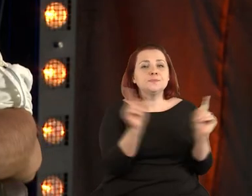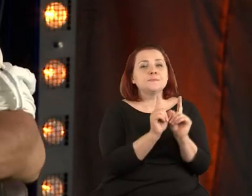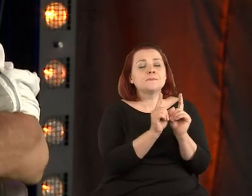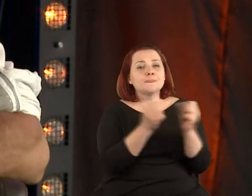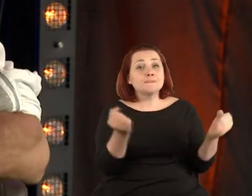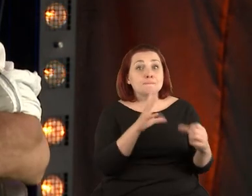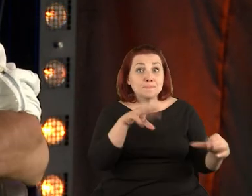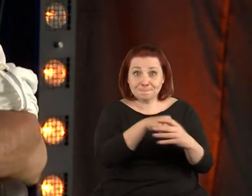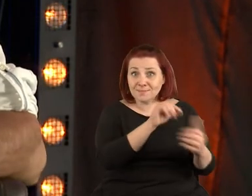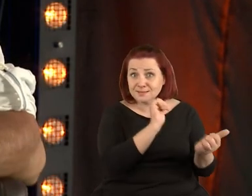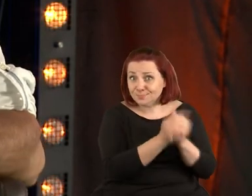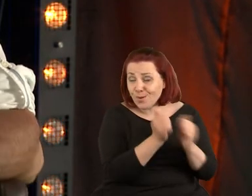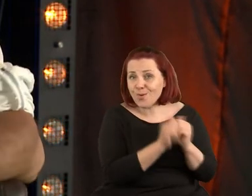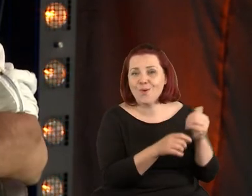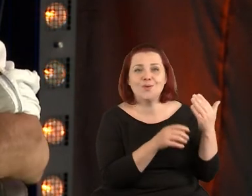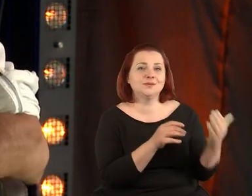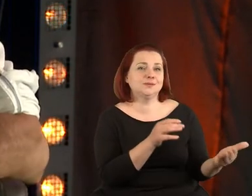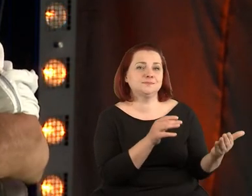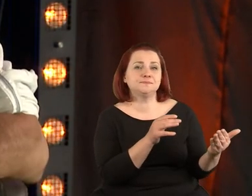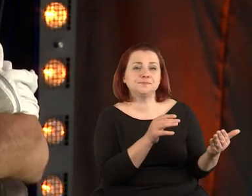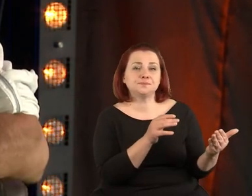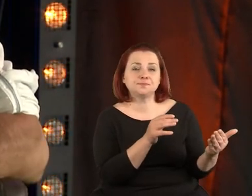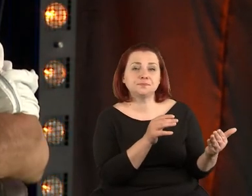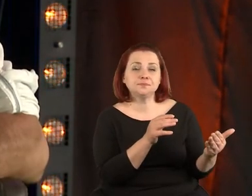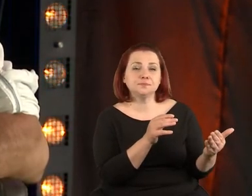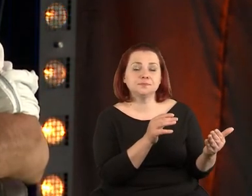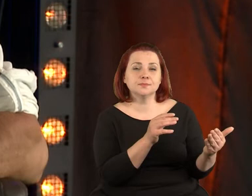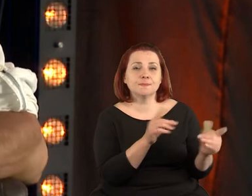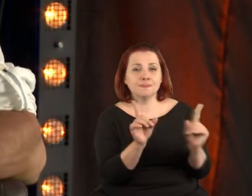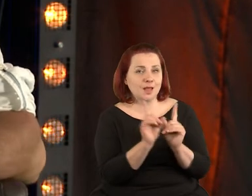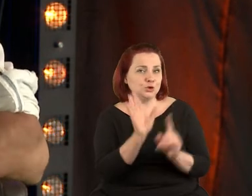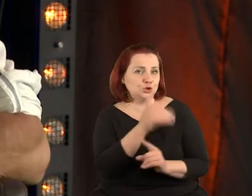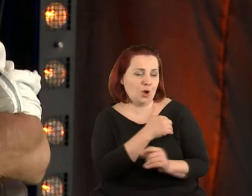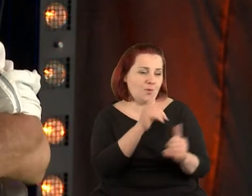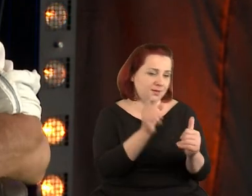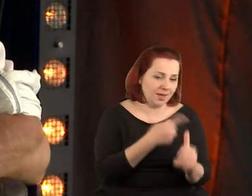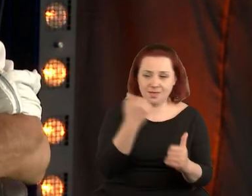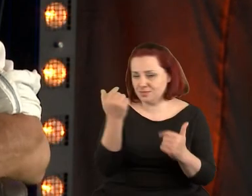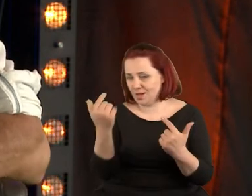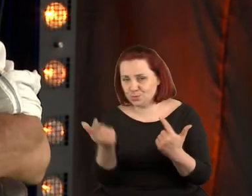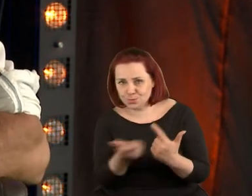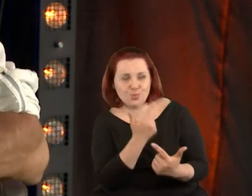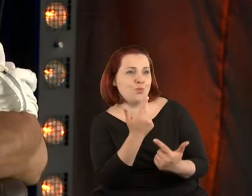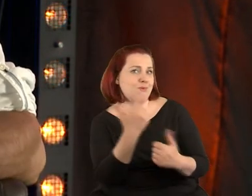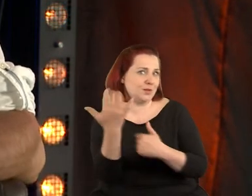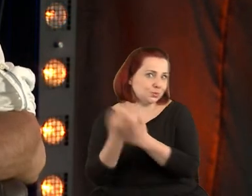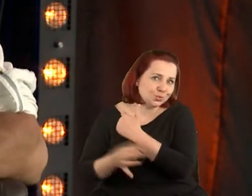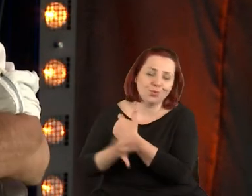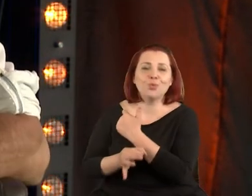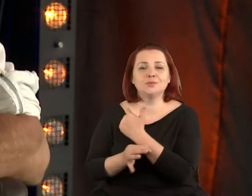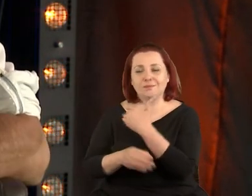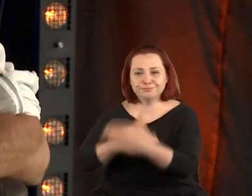iść w ten sport, tak, iść w sport, też szkołę jedną, drugą, tak, studia, i to